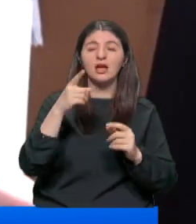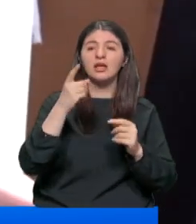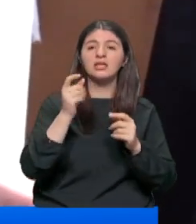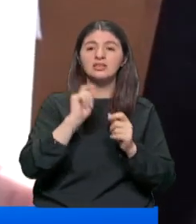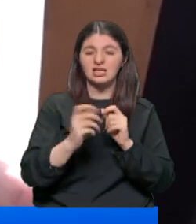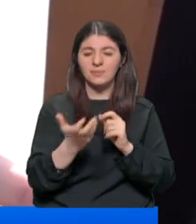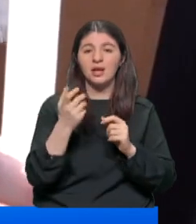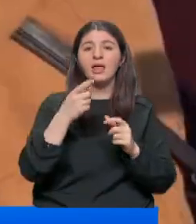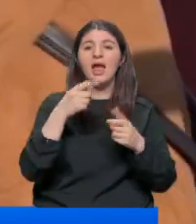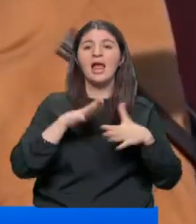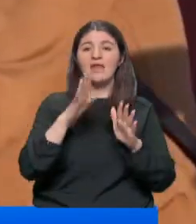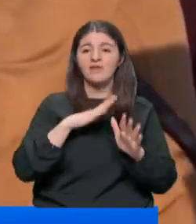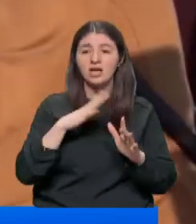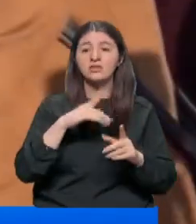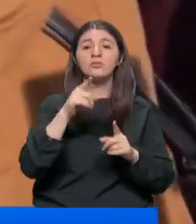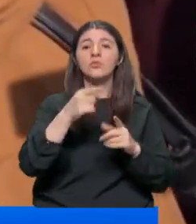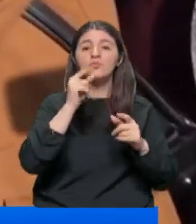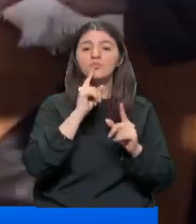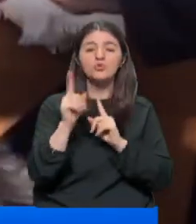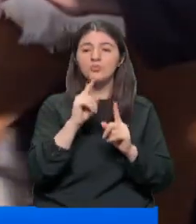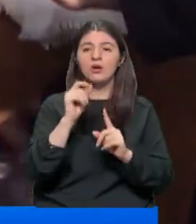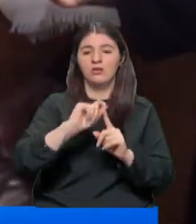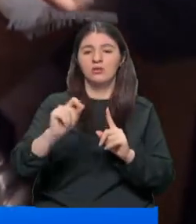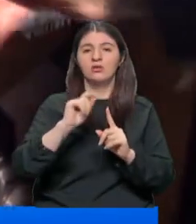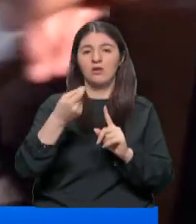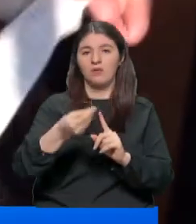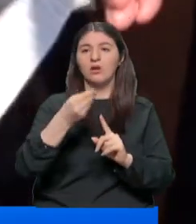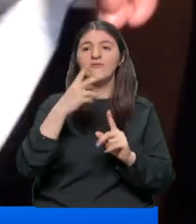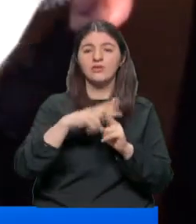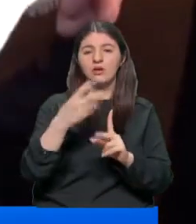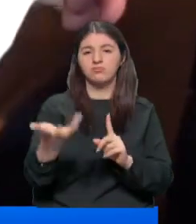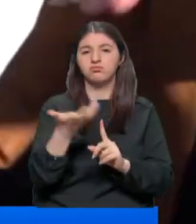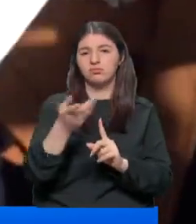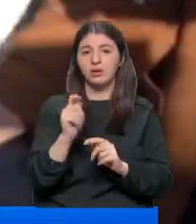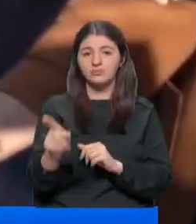Faturalarını mum aleviyle yaktı tüketiciler. Vatandaş canından destek.